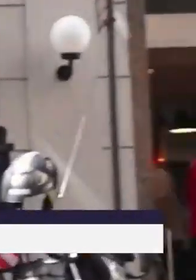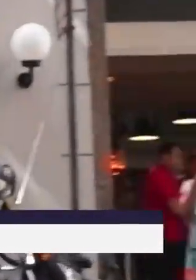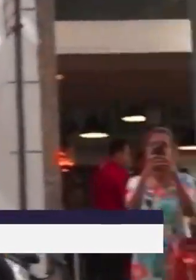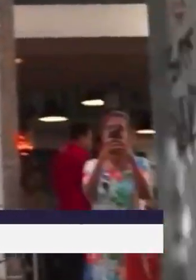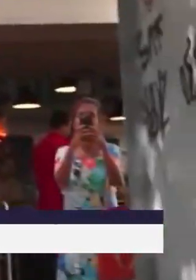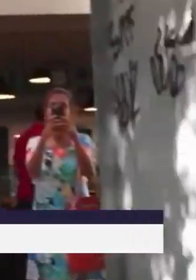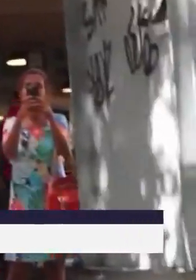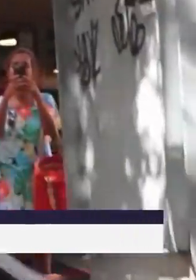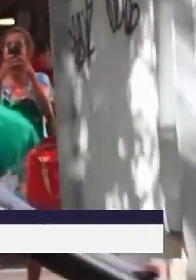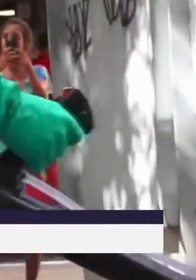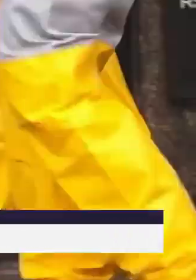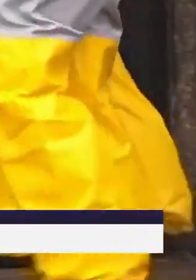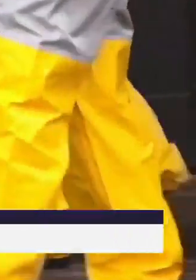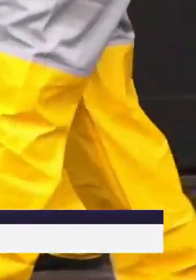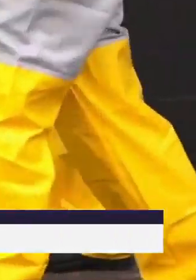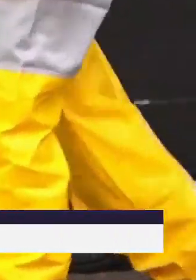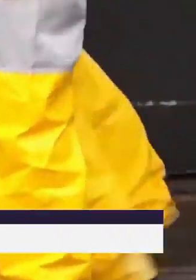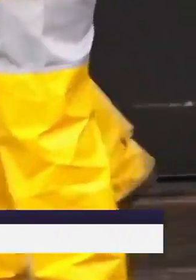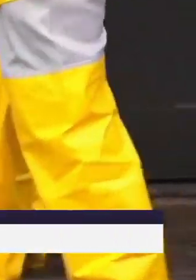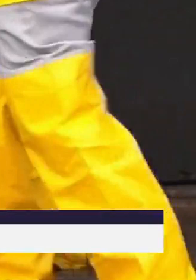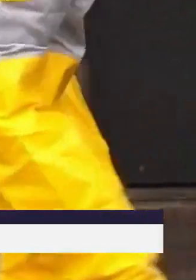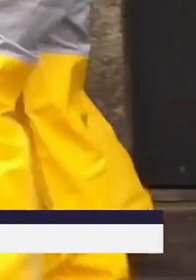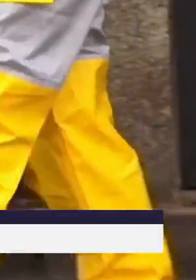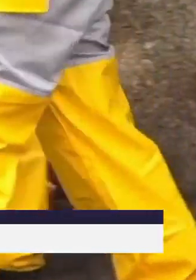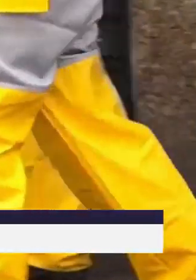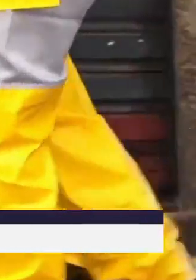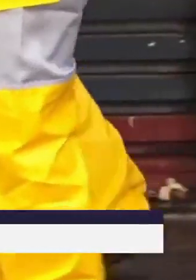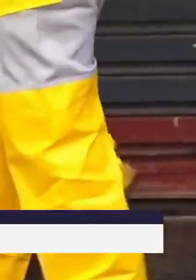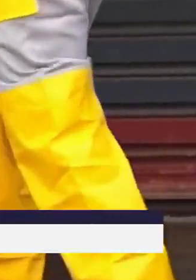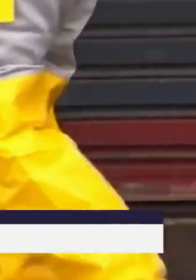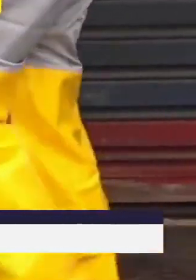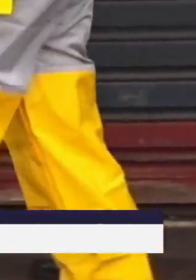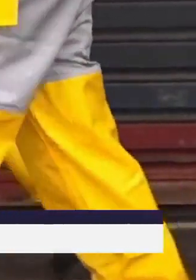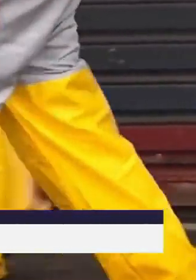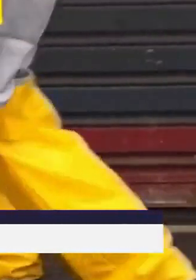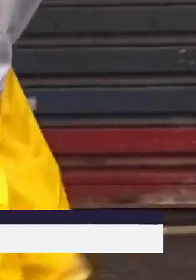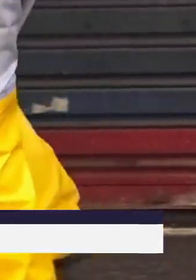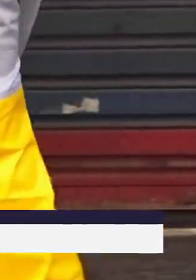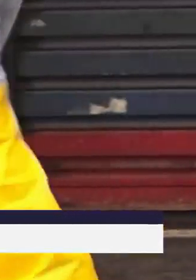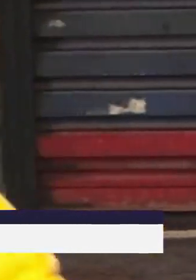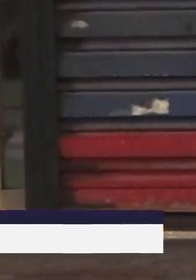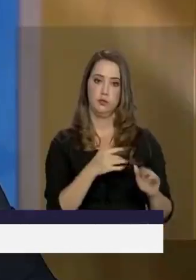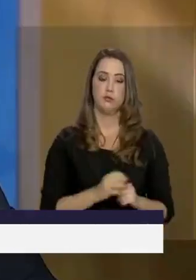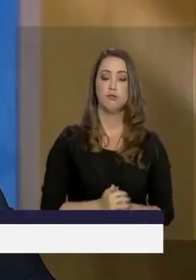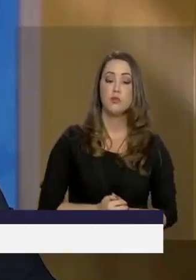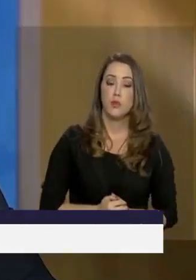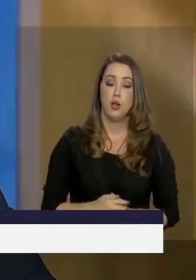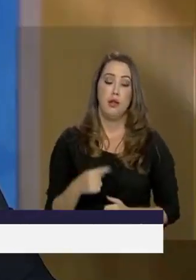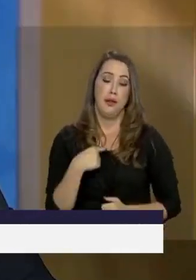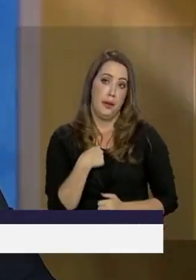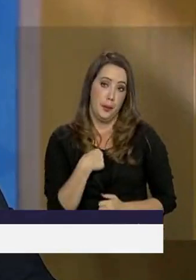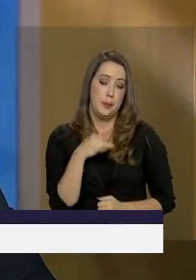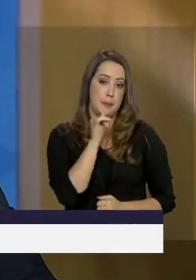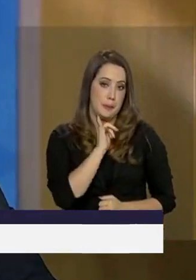confinement, Bolsonaro joue avec le feu face à une menace qui a déjà tué plus de 18 000 personnes dans le monde. No meu